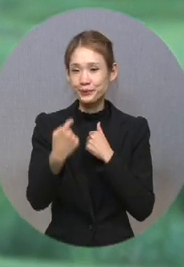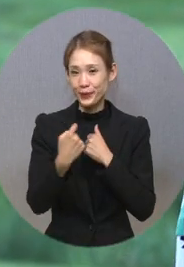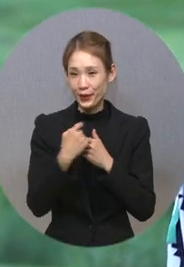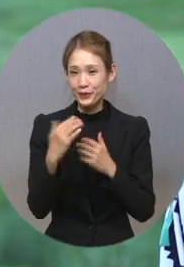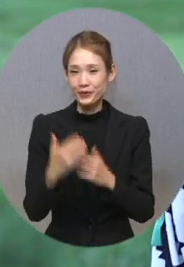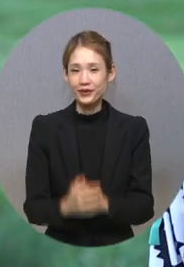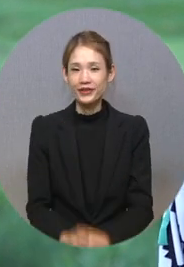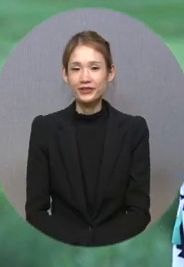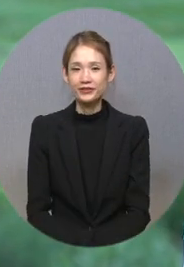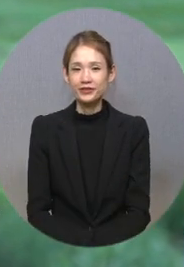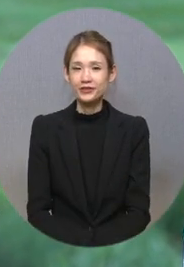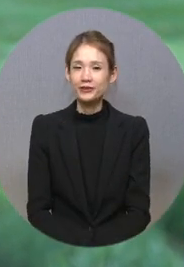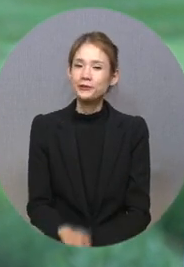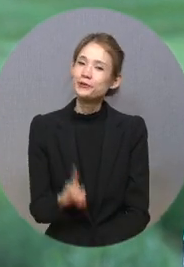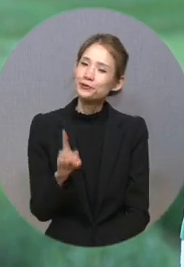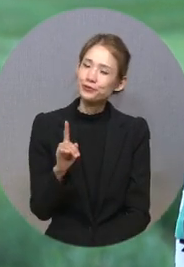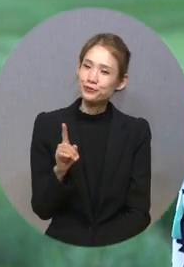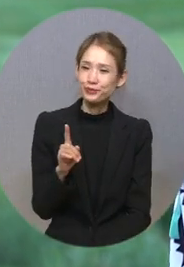뭐하지?